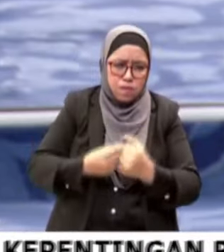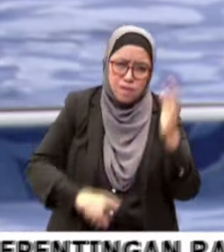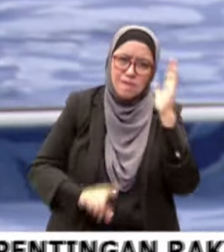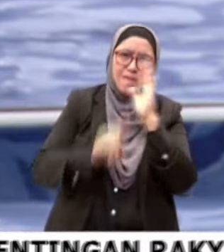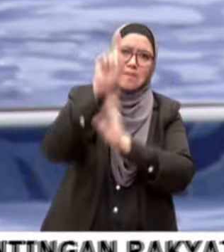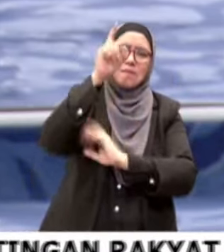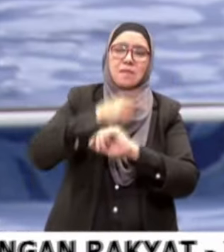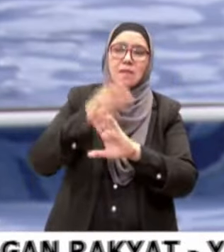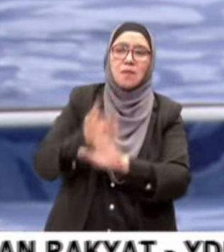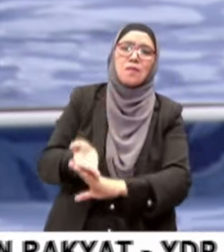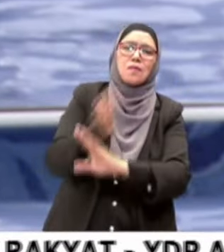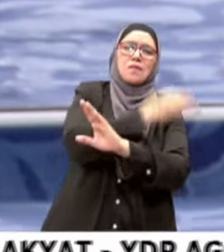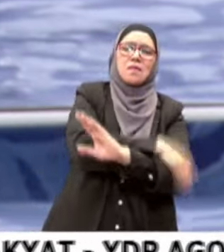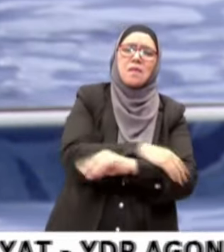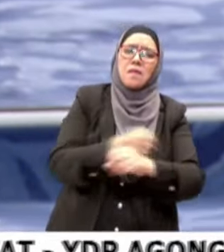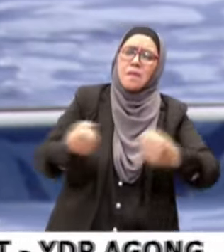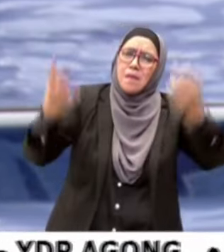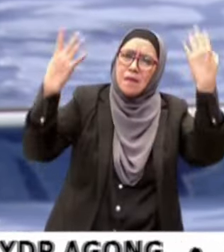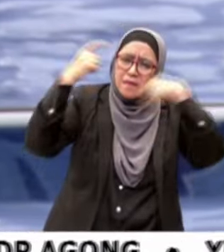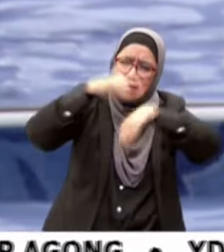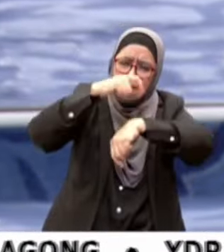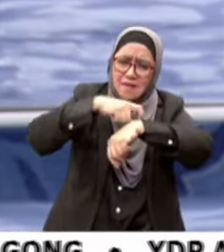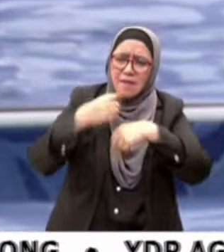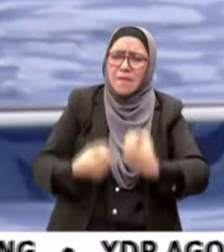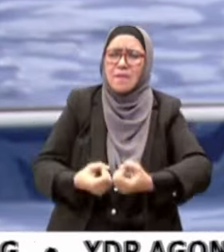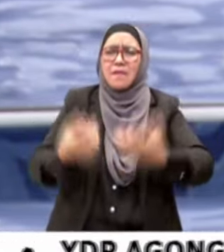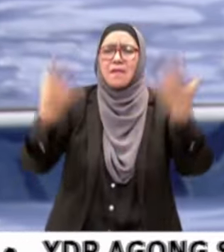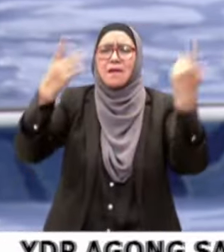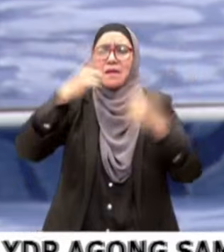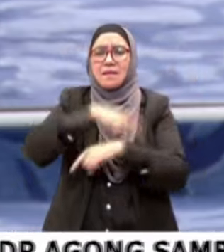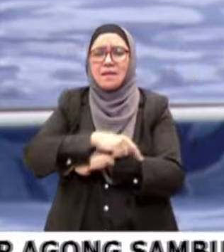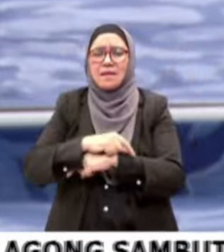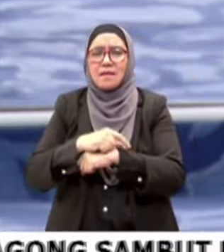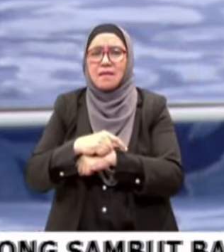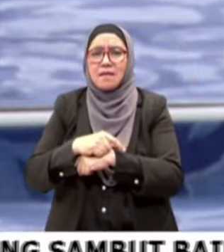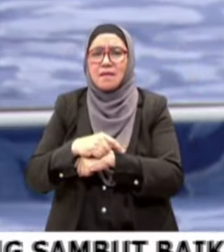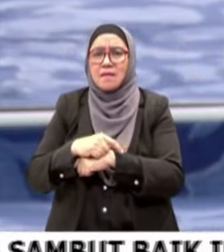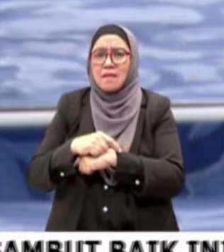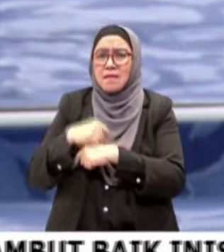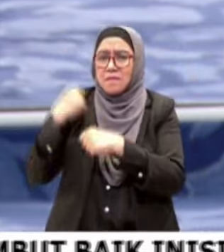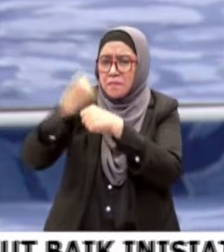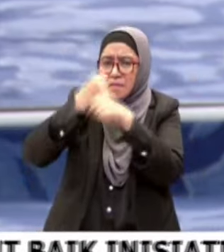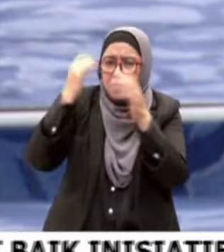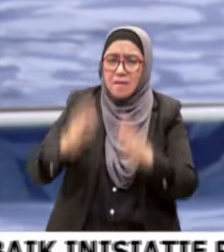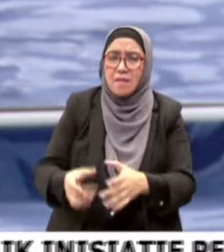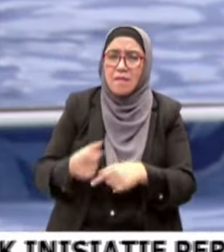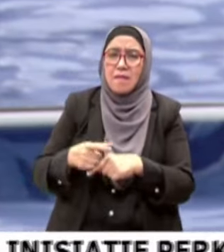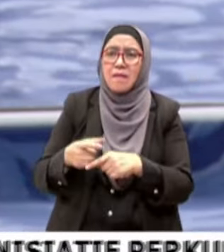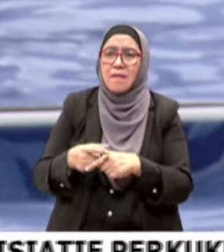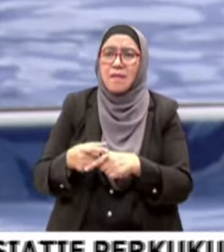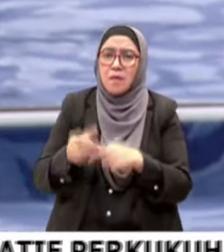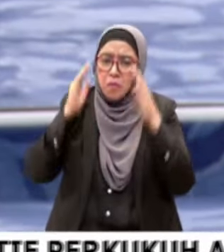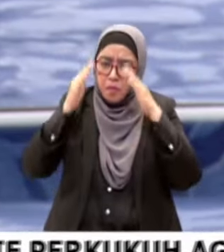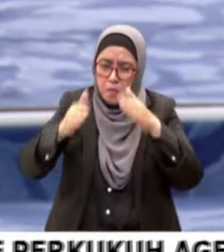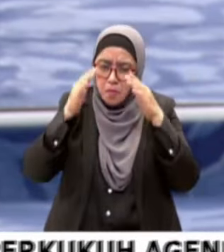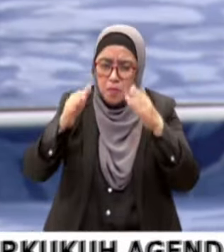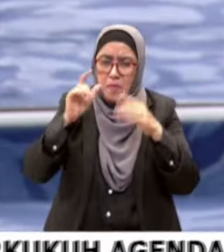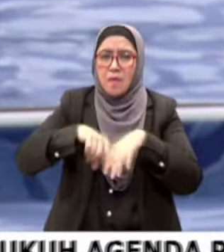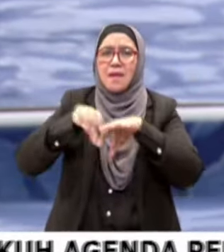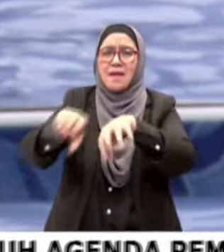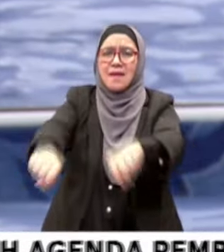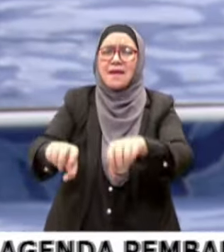massa dan tenaga untuk menumpukkan perhatian menangkap ikan-ikan Bilis dan ini tidak